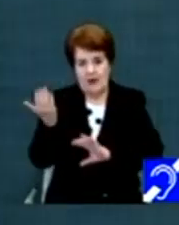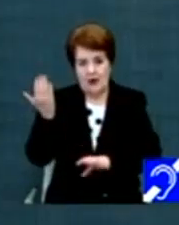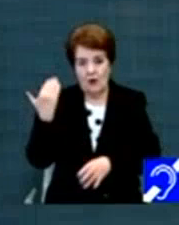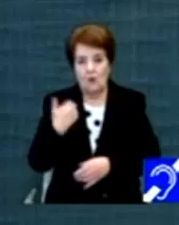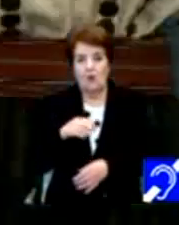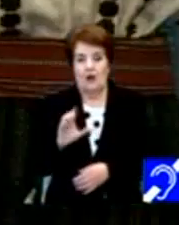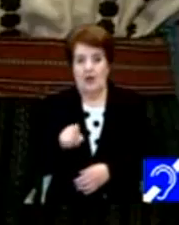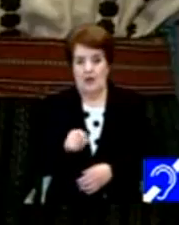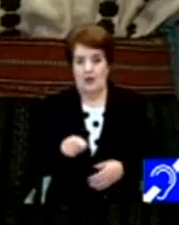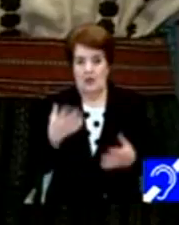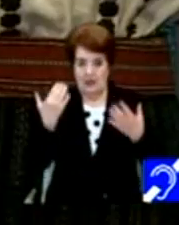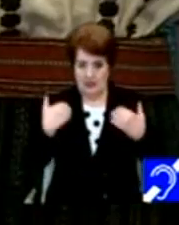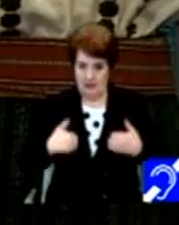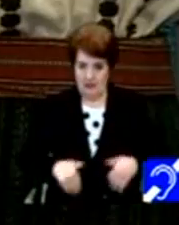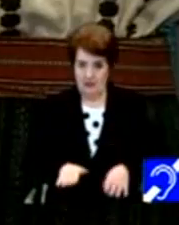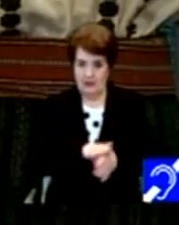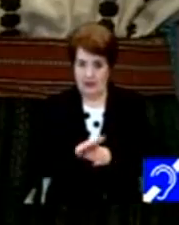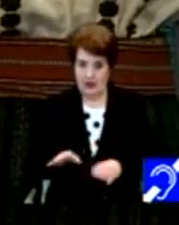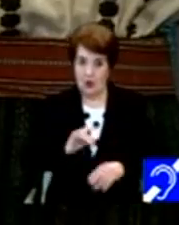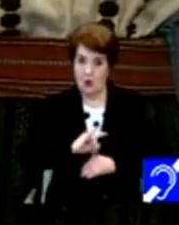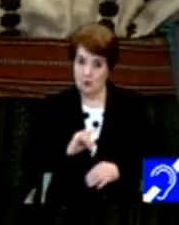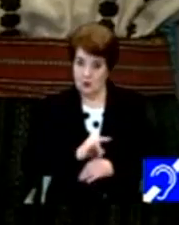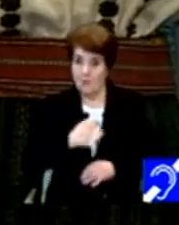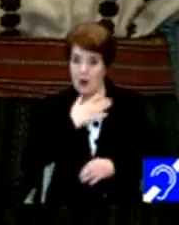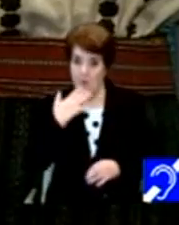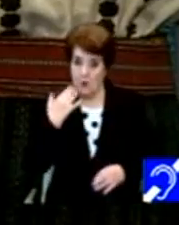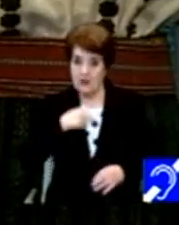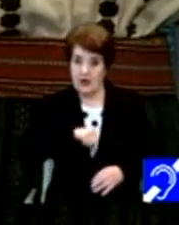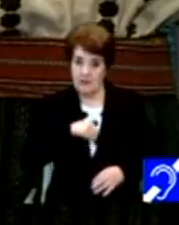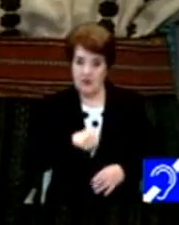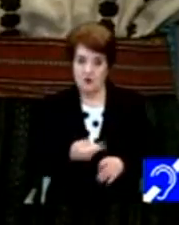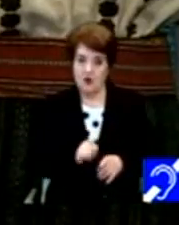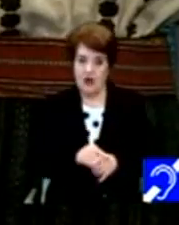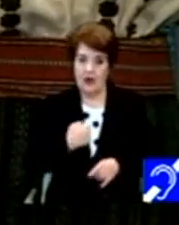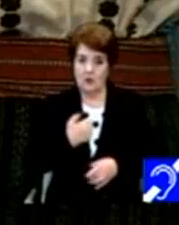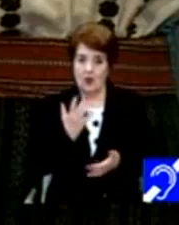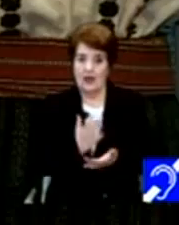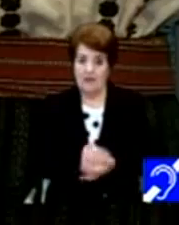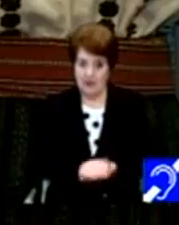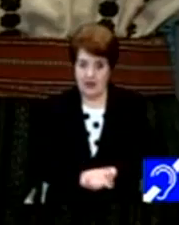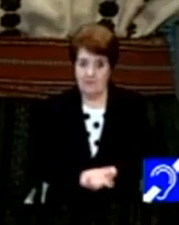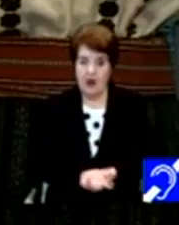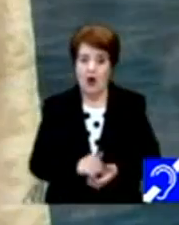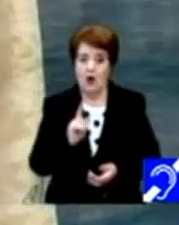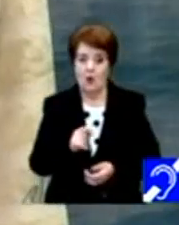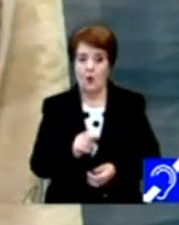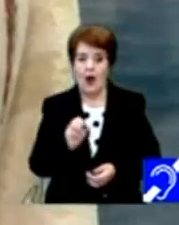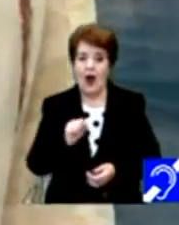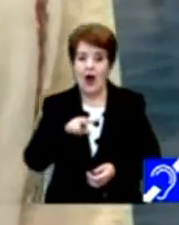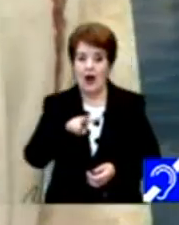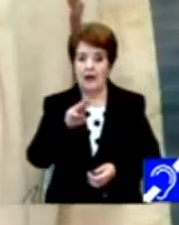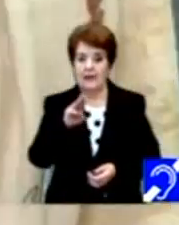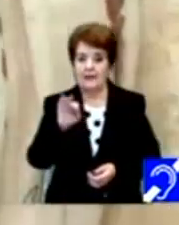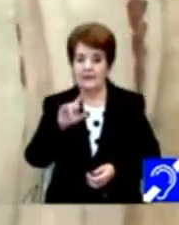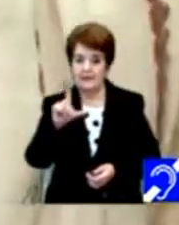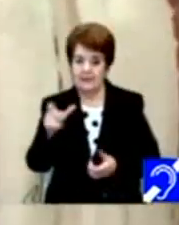din întreg costumul, iată de ce din mai multe cămăși pe care le avem noi, anume cămașa cu altiță a fost aleasă